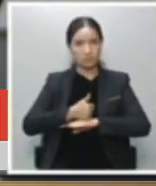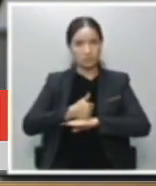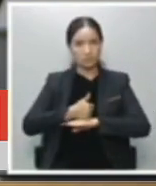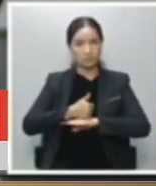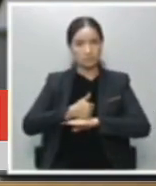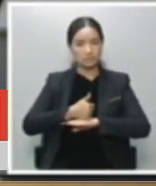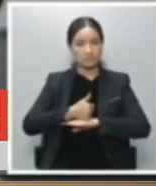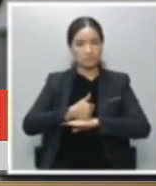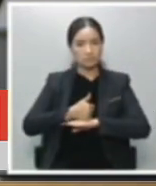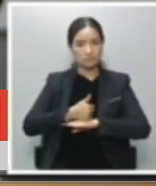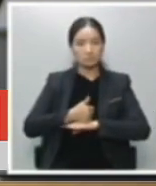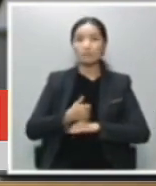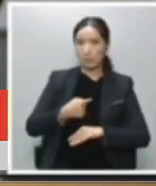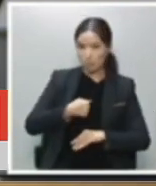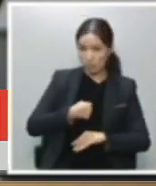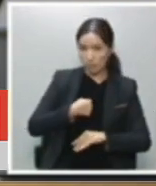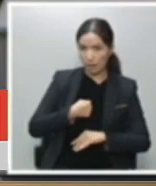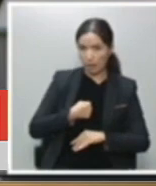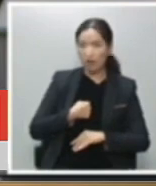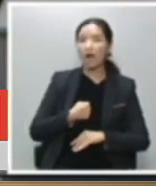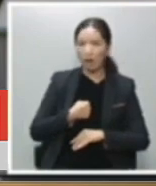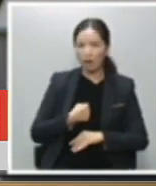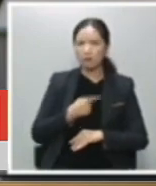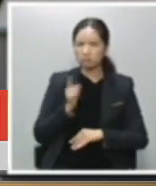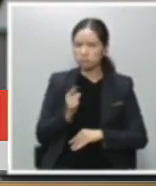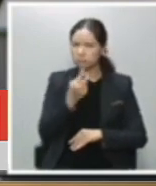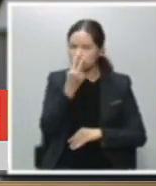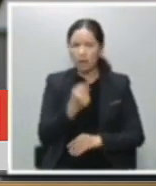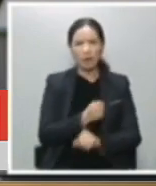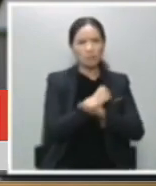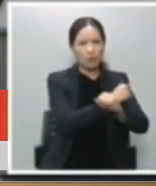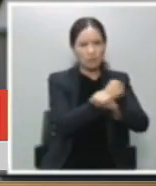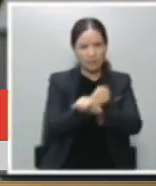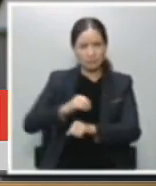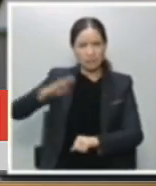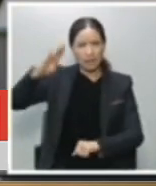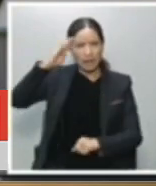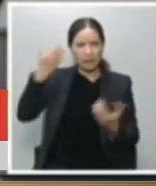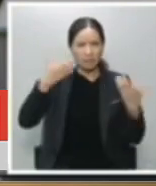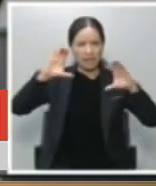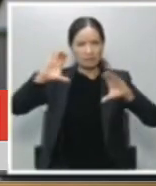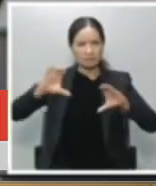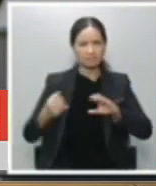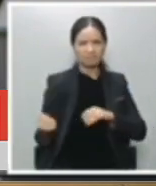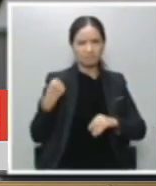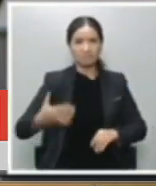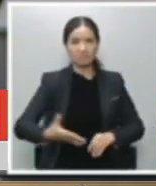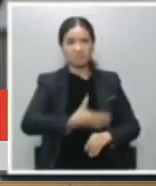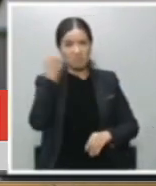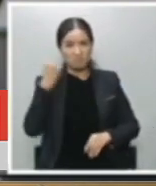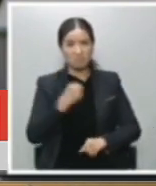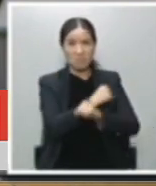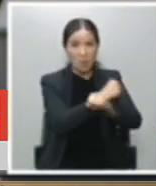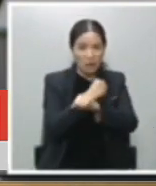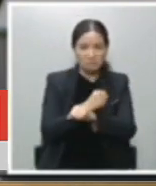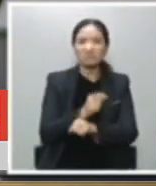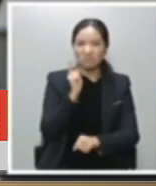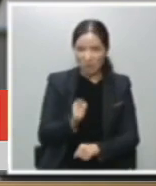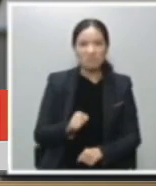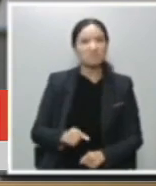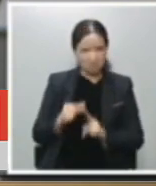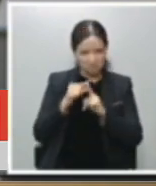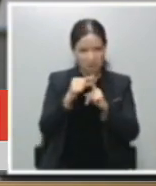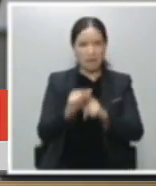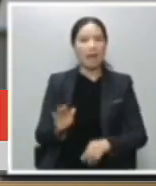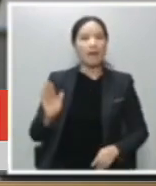ขกระผมเห็นว่าเพื่อเป็นการป้องกันการปฏิวัติรัฐประหารควรมีถ้อยคำในการถวายสัตย์อยู่